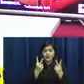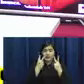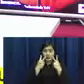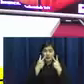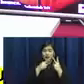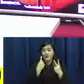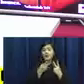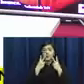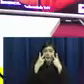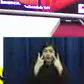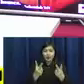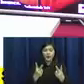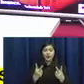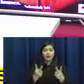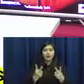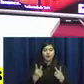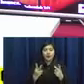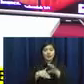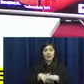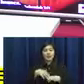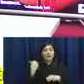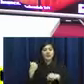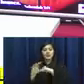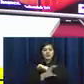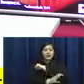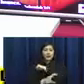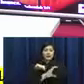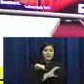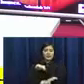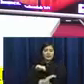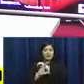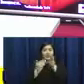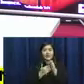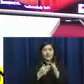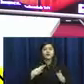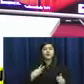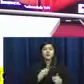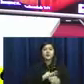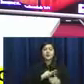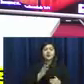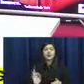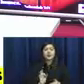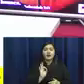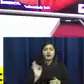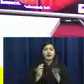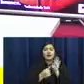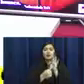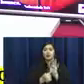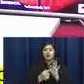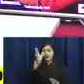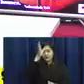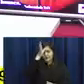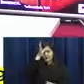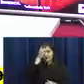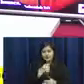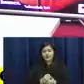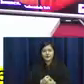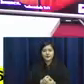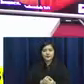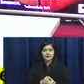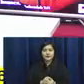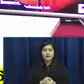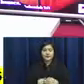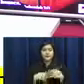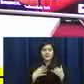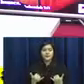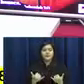kapatid, we are back on our Friday episode, which I believe will always be a great blessing para sa ating pong mga fathers. And ngayon pong oras po na ito,